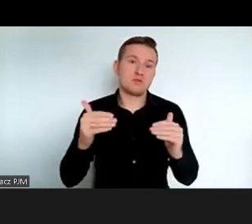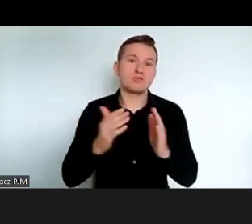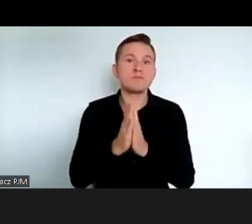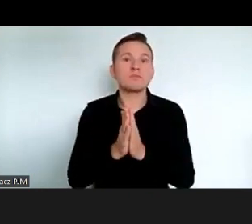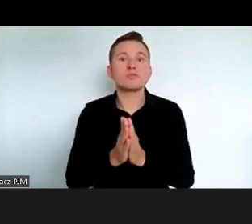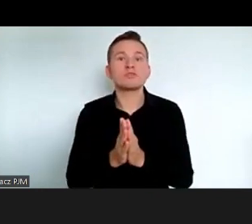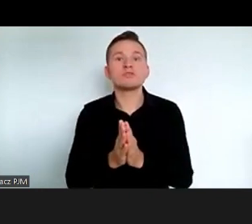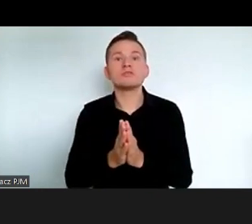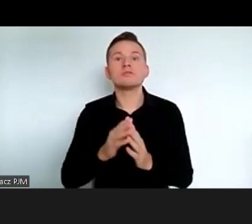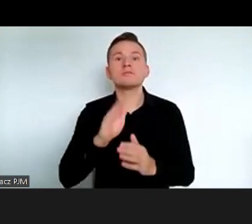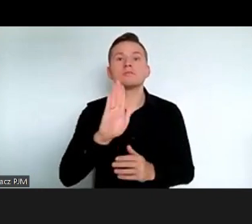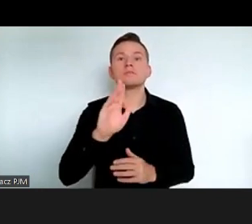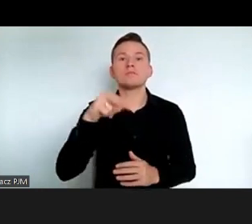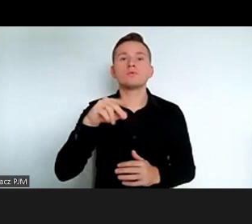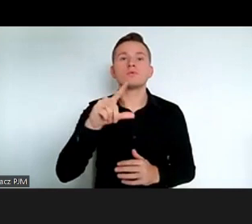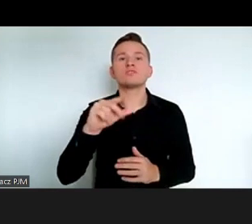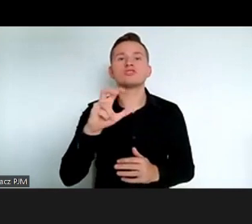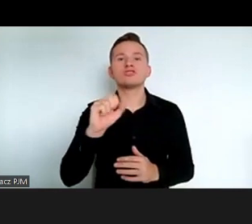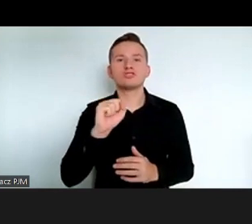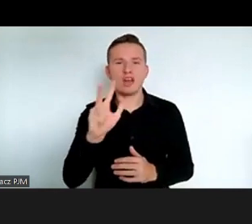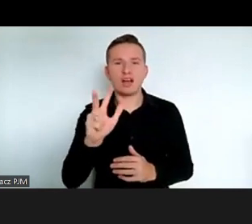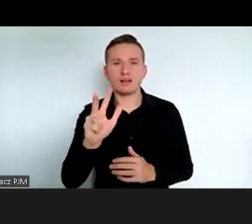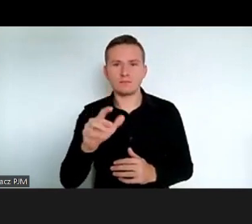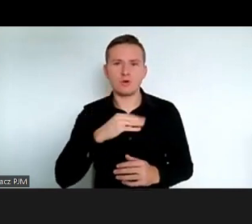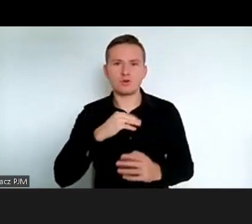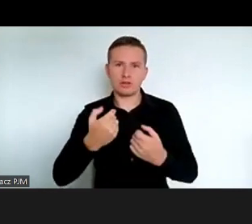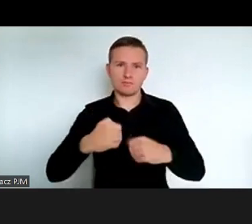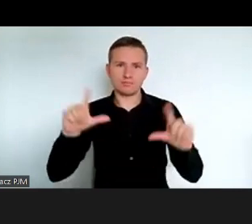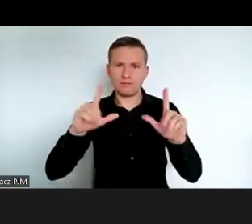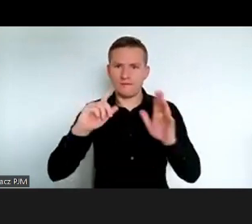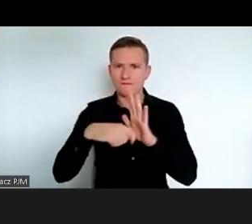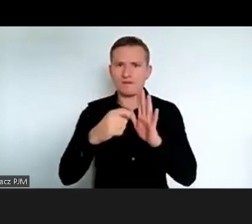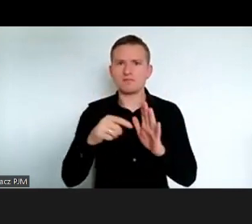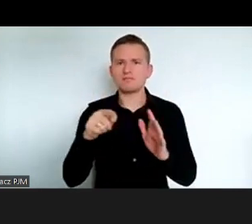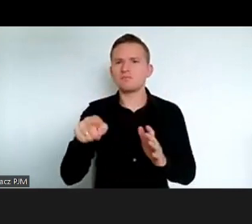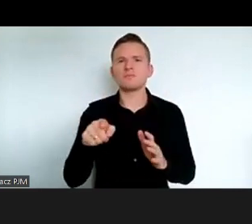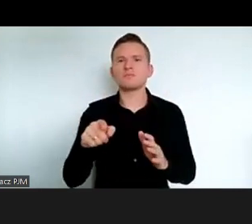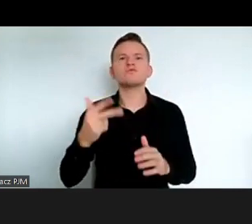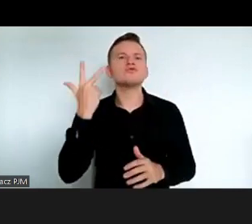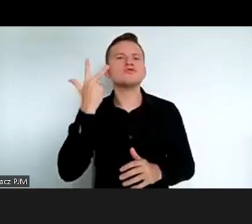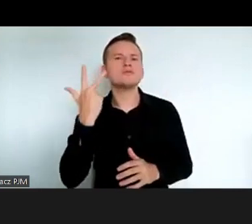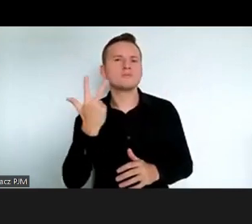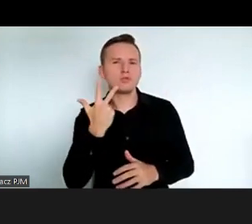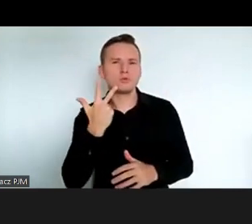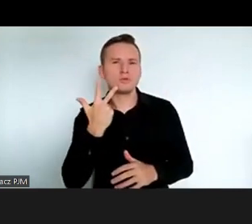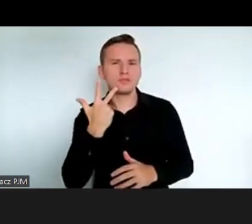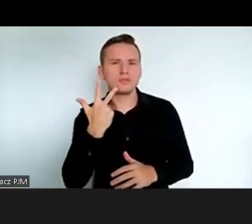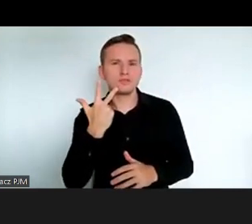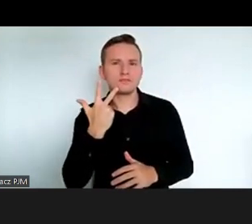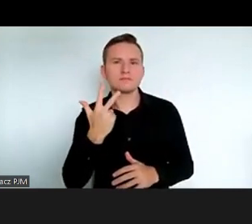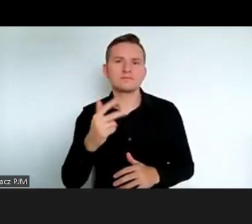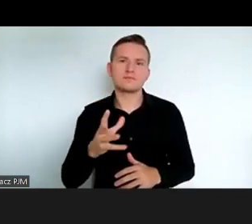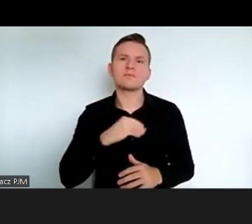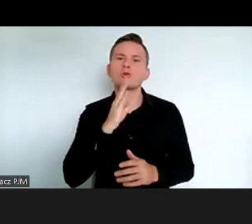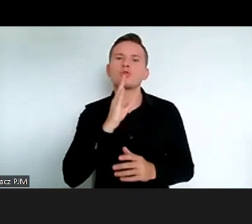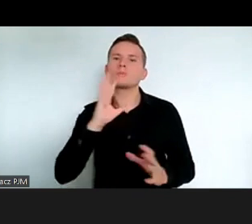o udostępnienie tego filmu. On trwa 3 minutki, więc jako takie podsumowanie też...